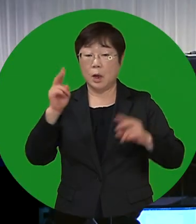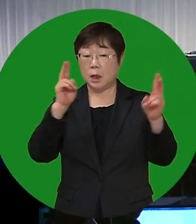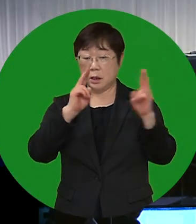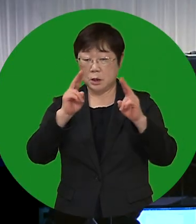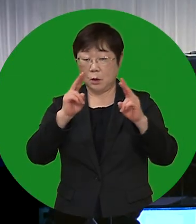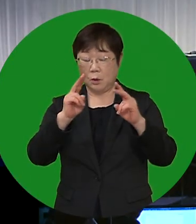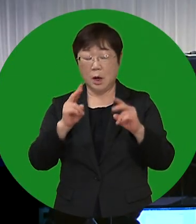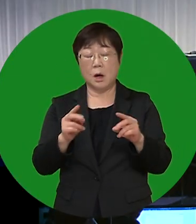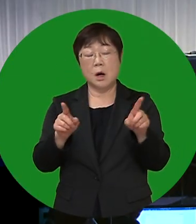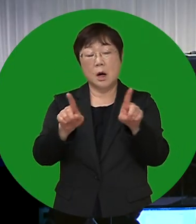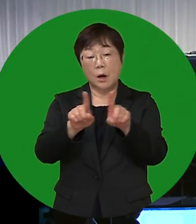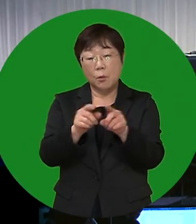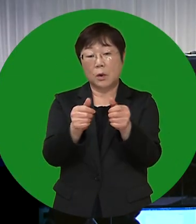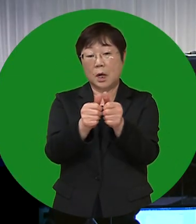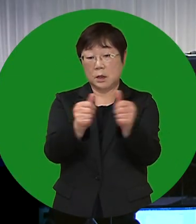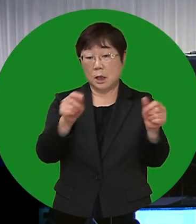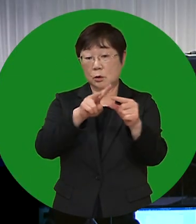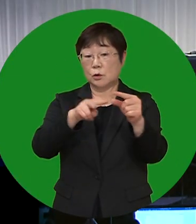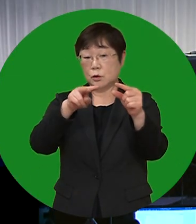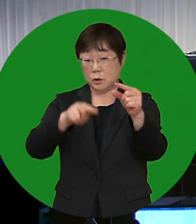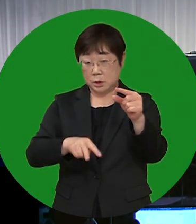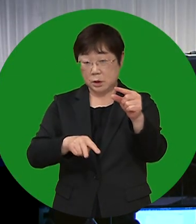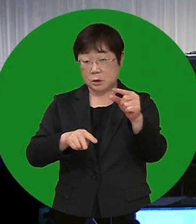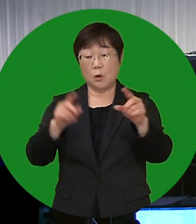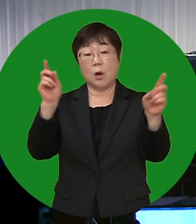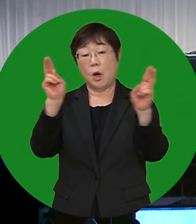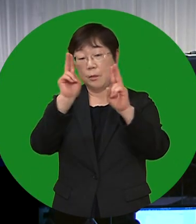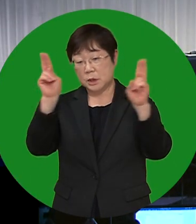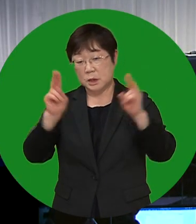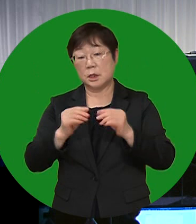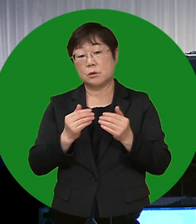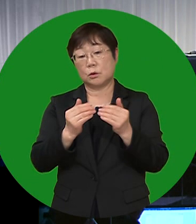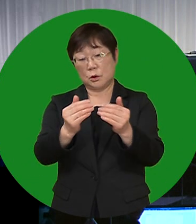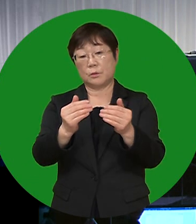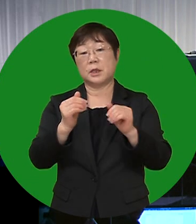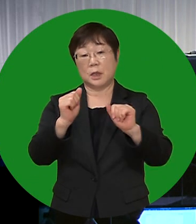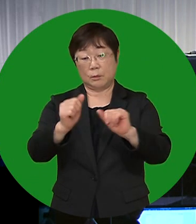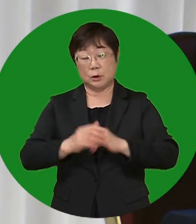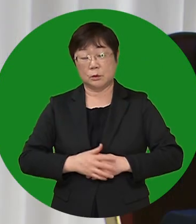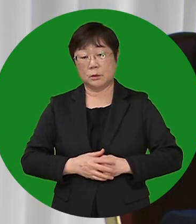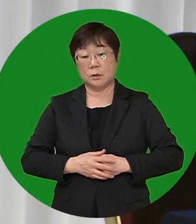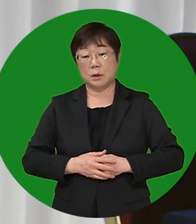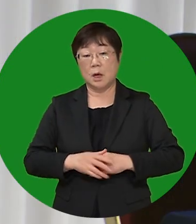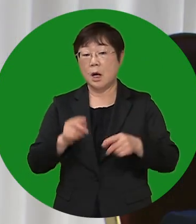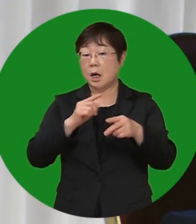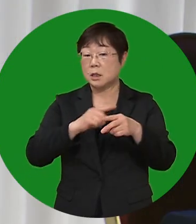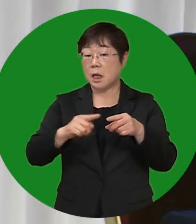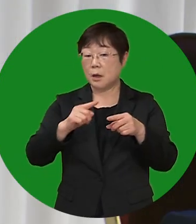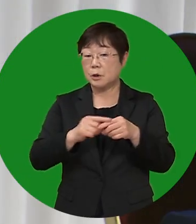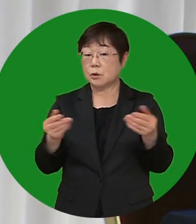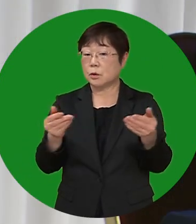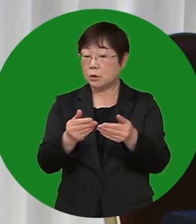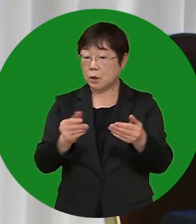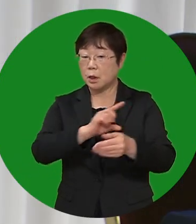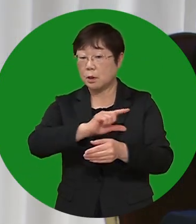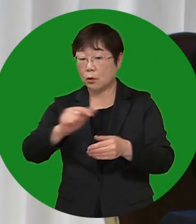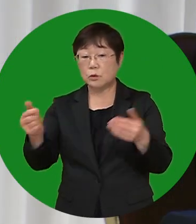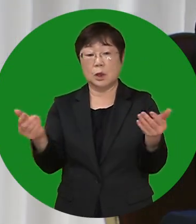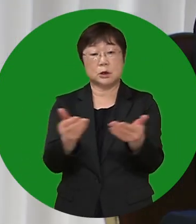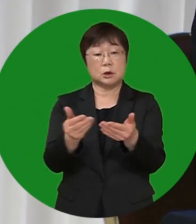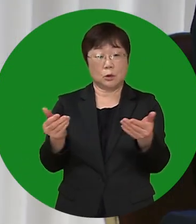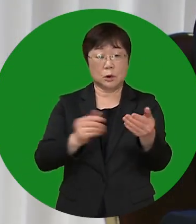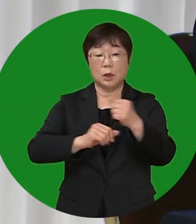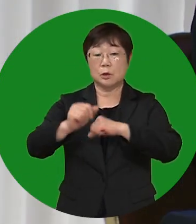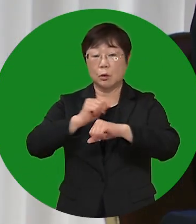ブラ至るを中心としたビジネス展開をしておりましてサービス業としてのさまざまな